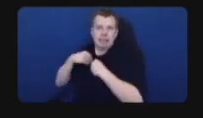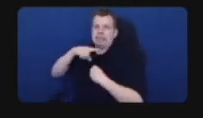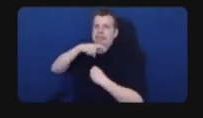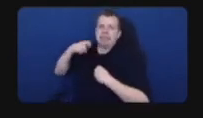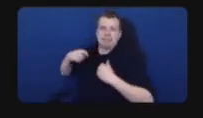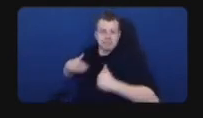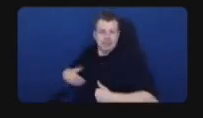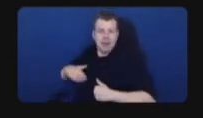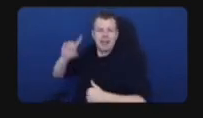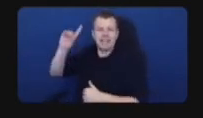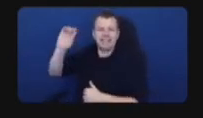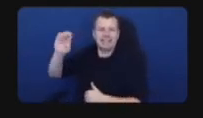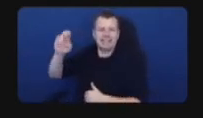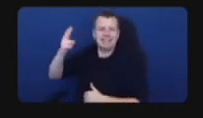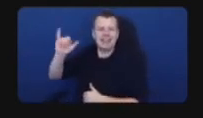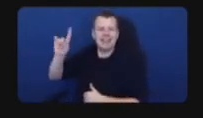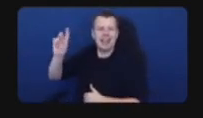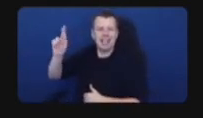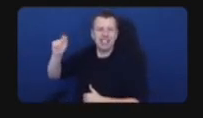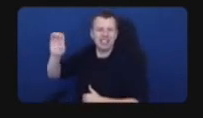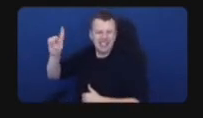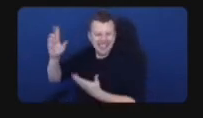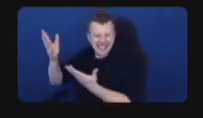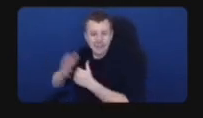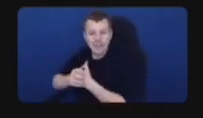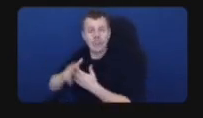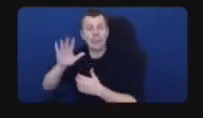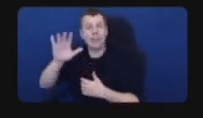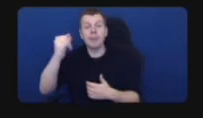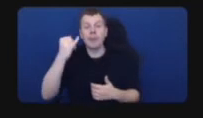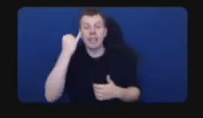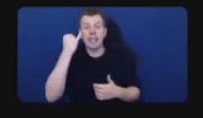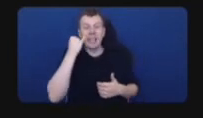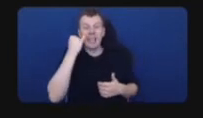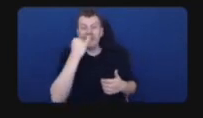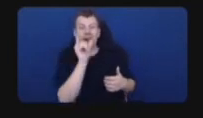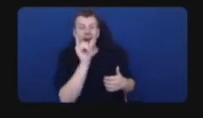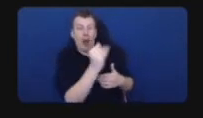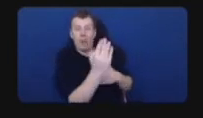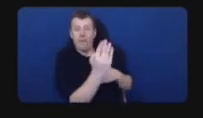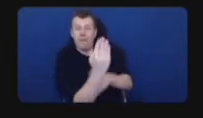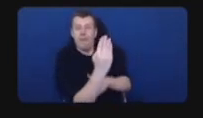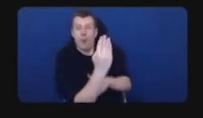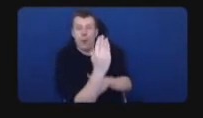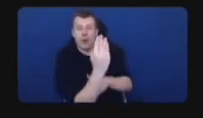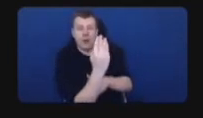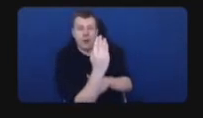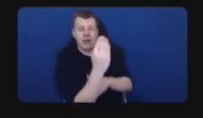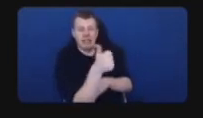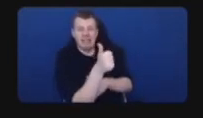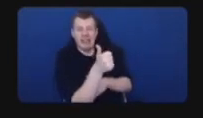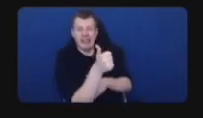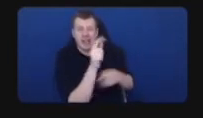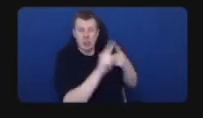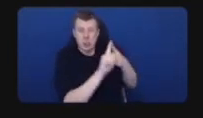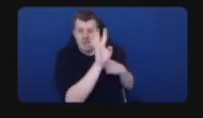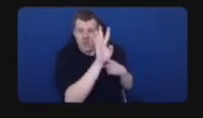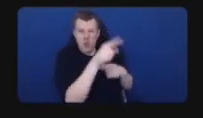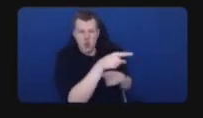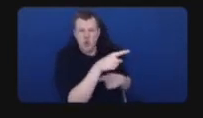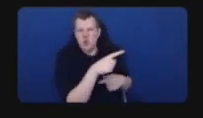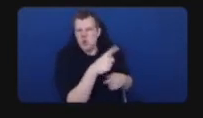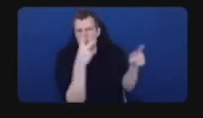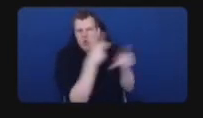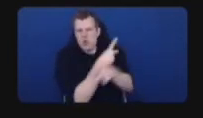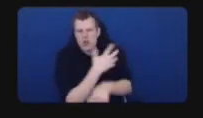如果可以的话，你们可以避免出门，避免在天气最热的时候出门。这个时间段通常来说是在早上十